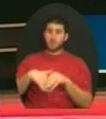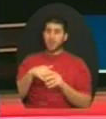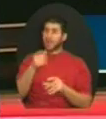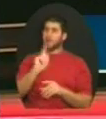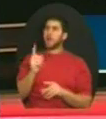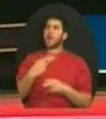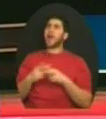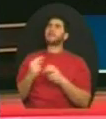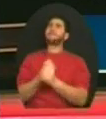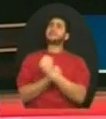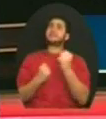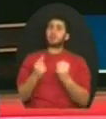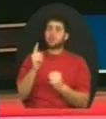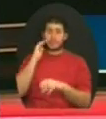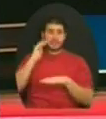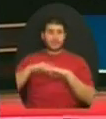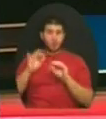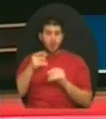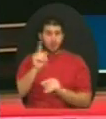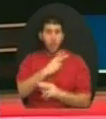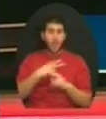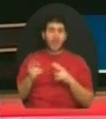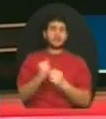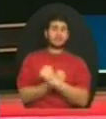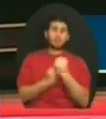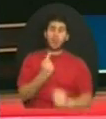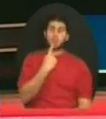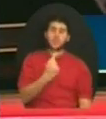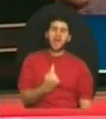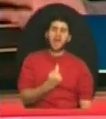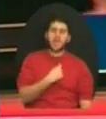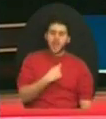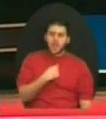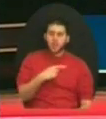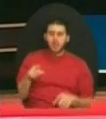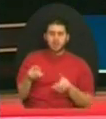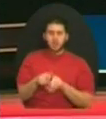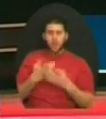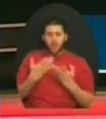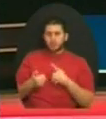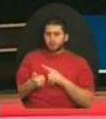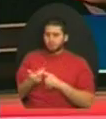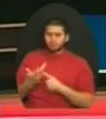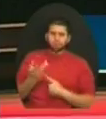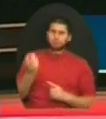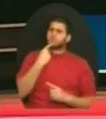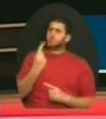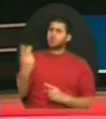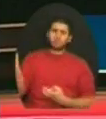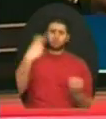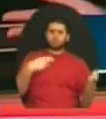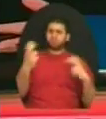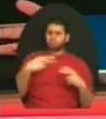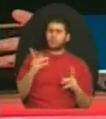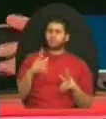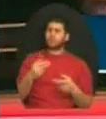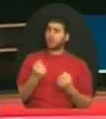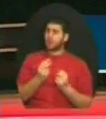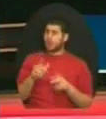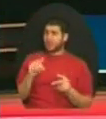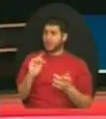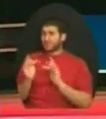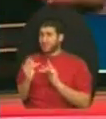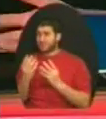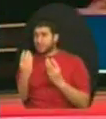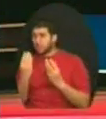רק שמאל. אולי לא הזכירה את זה, ענת. הן לא רק שמאל, הן באות ואומרות, אנחנו פותחות את זה לעוד קבוצות אוכלוסייה, לטוב ולרע, דרך אגב, אפשר גם להתווכח על זה, האם